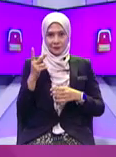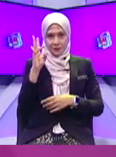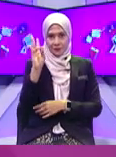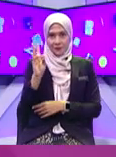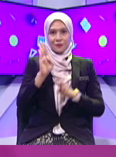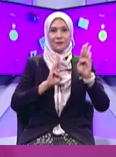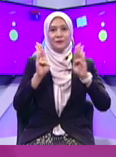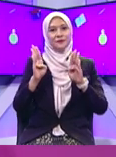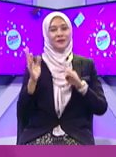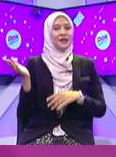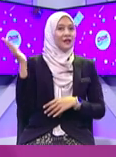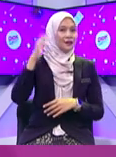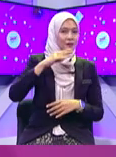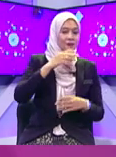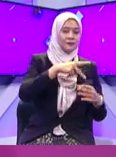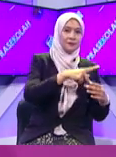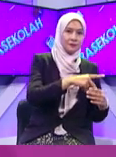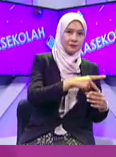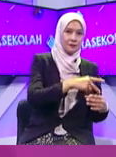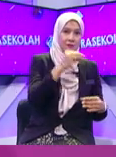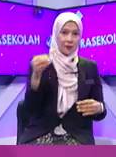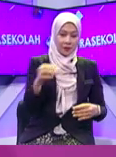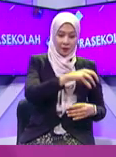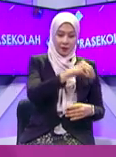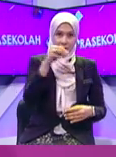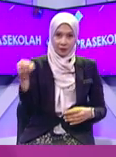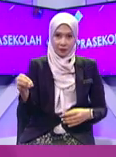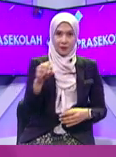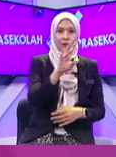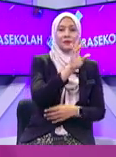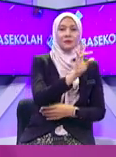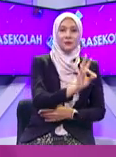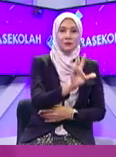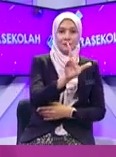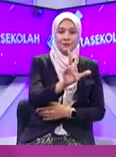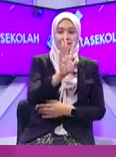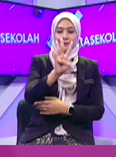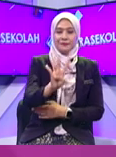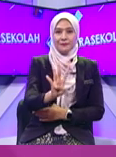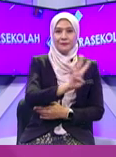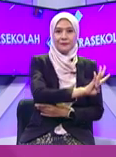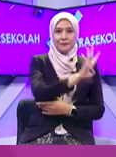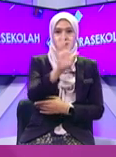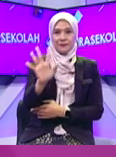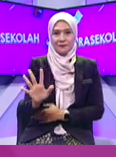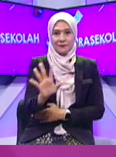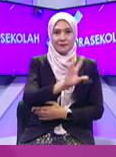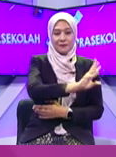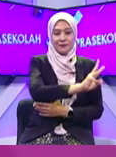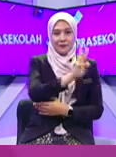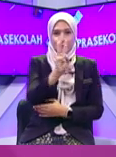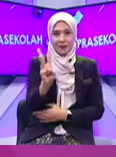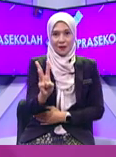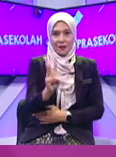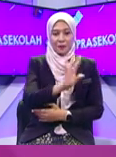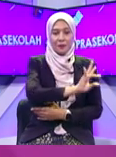kawan-kawan satu dua tiga empat 5